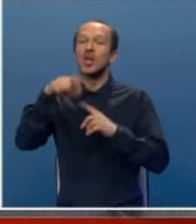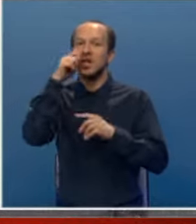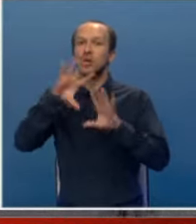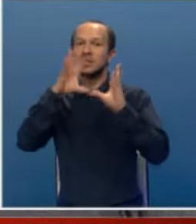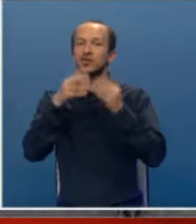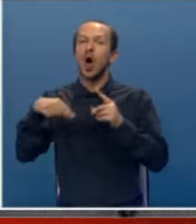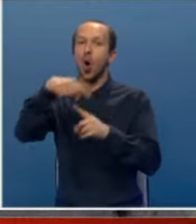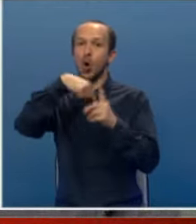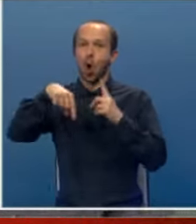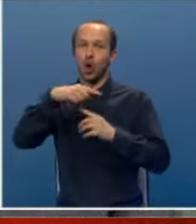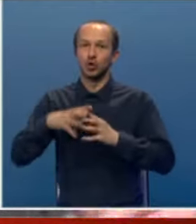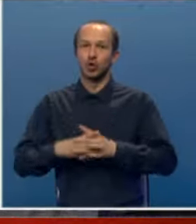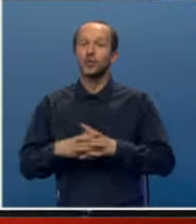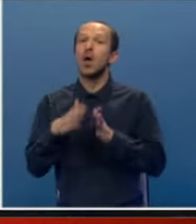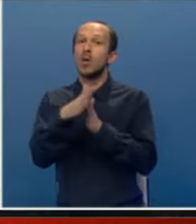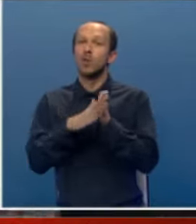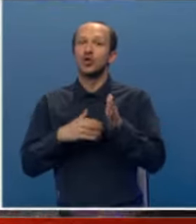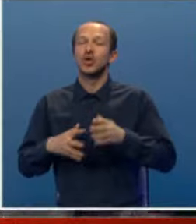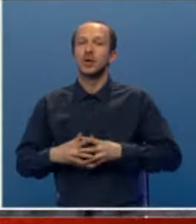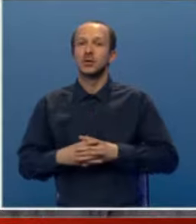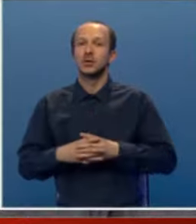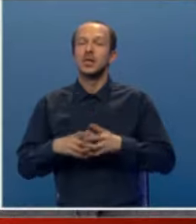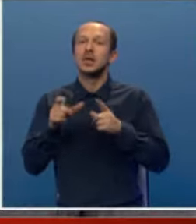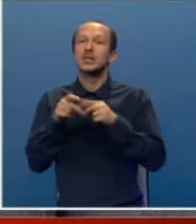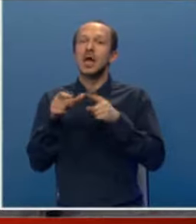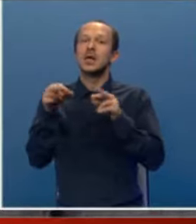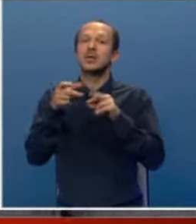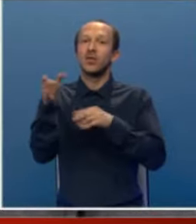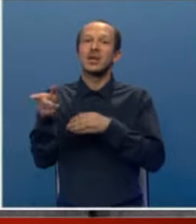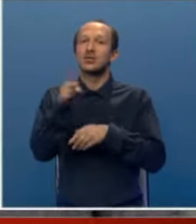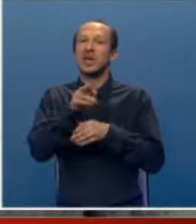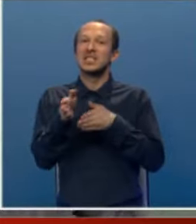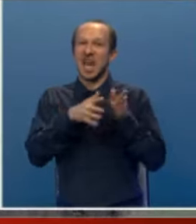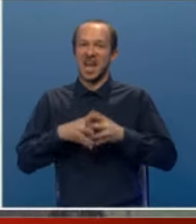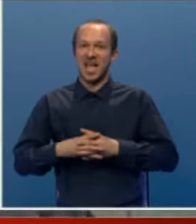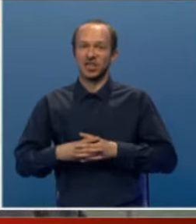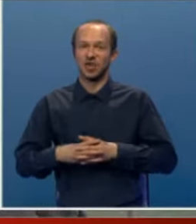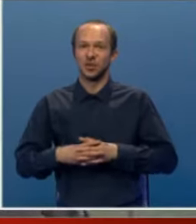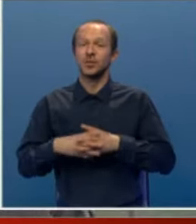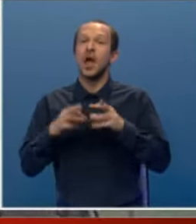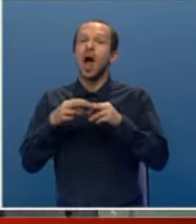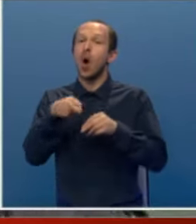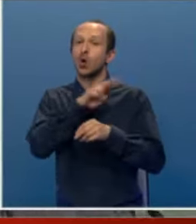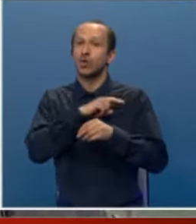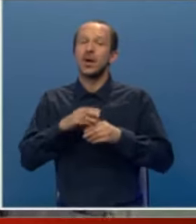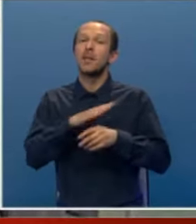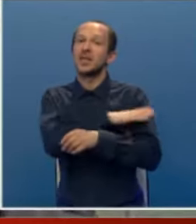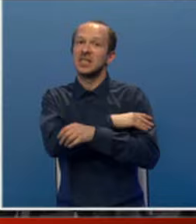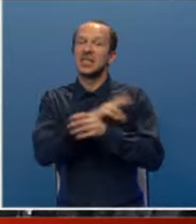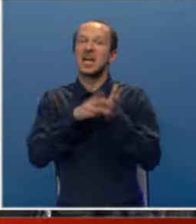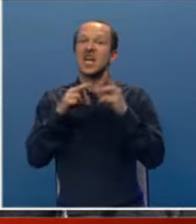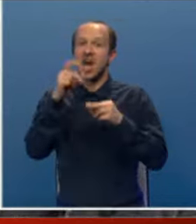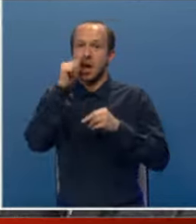okolo. Počela je se pomagnjavija s one strane, počela s ove vamo strane, a odgora pritisak na